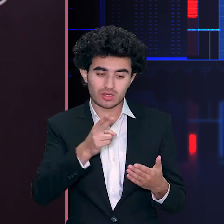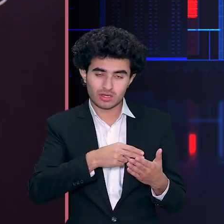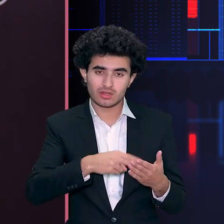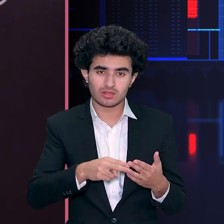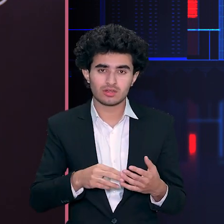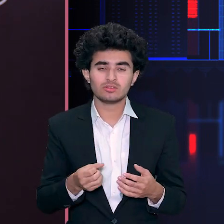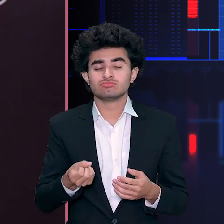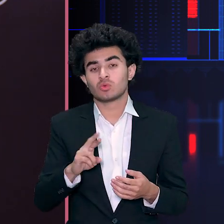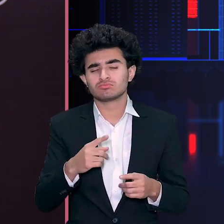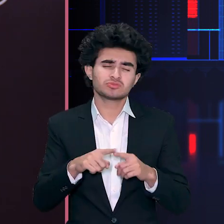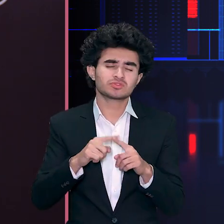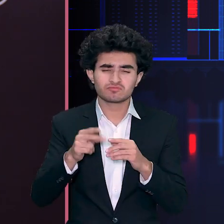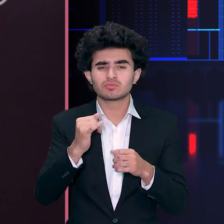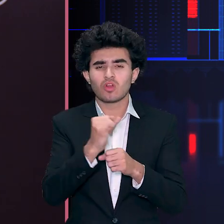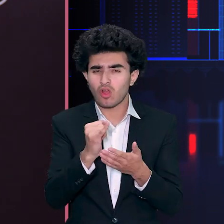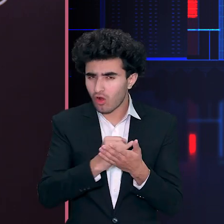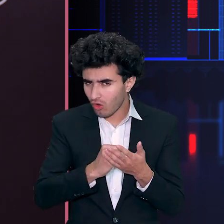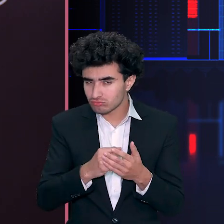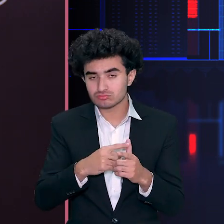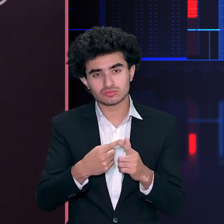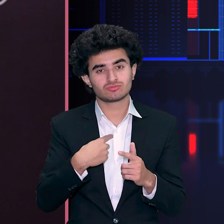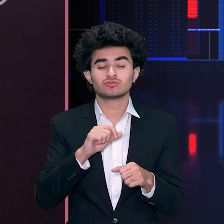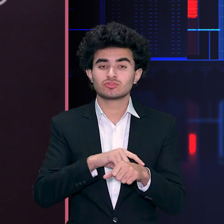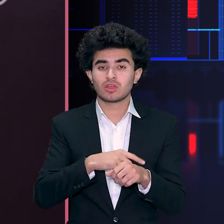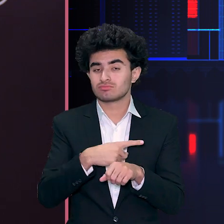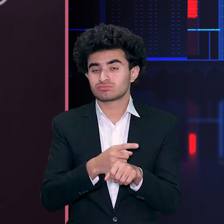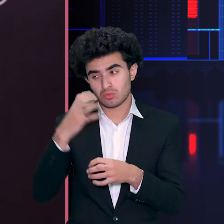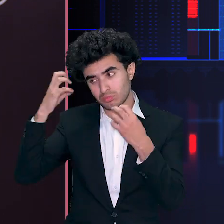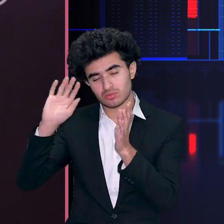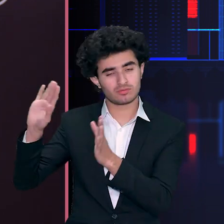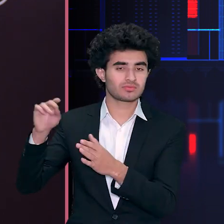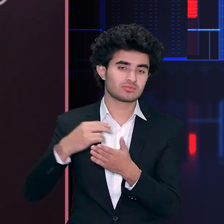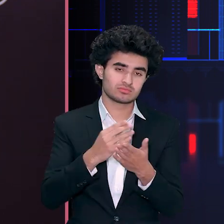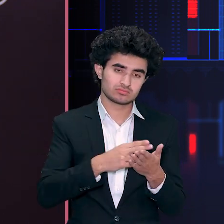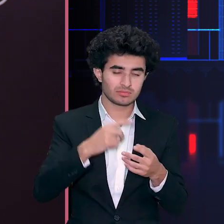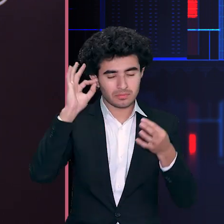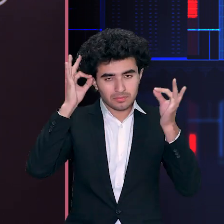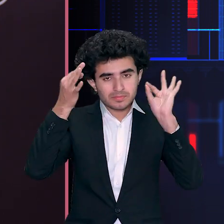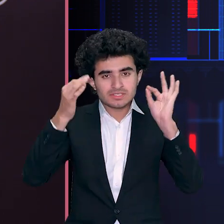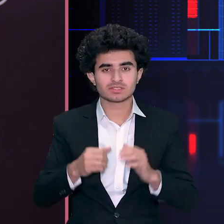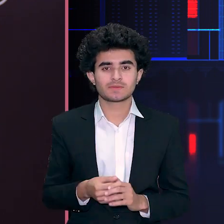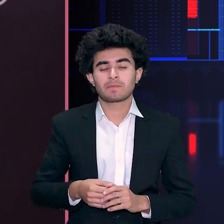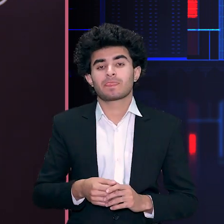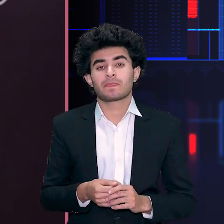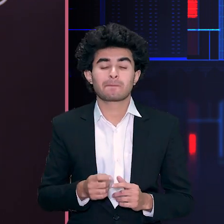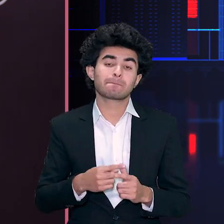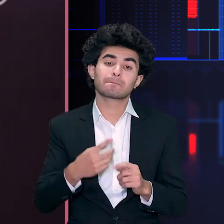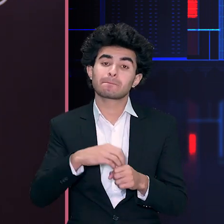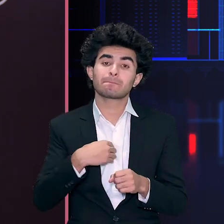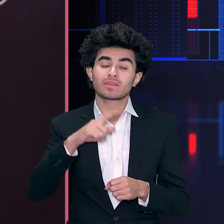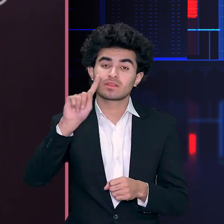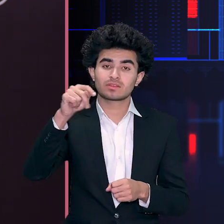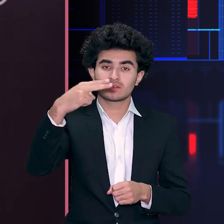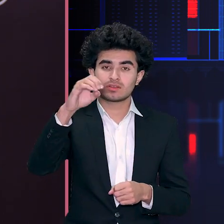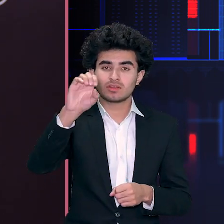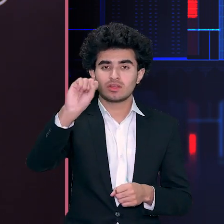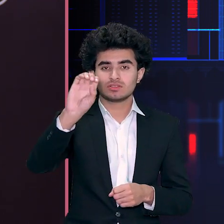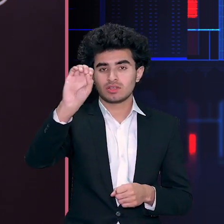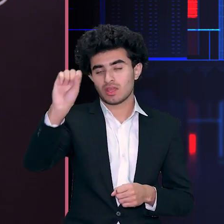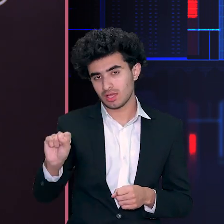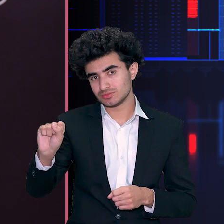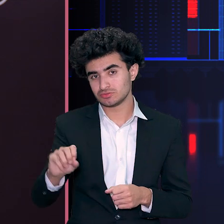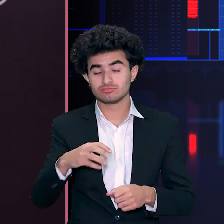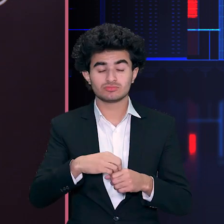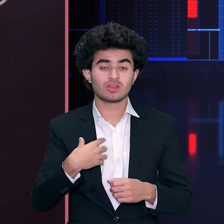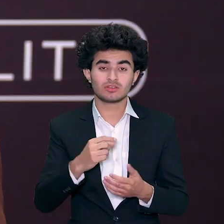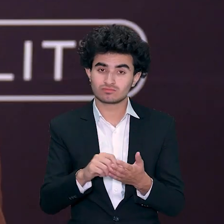میں ڈرائنگ کرتا تھا یا واٹر کلر یا کچھ نہ کچھ اپنے آپ کو انگیج کرتا تھا تاکہ میں ہر وقت ان چیزوں میں